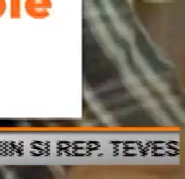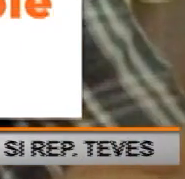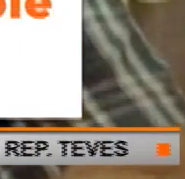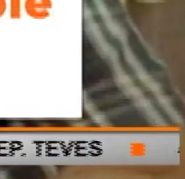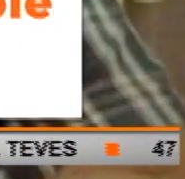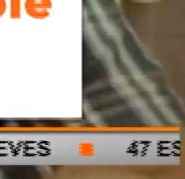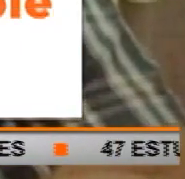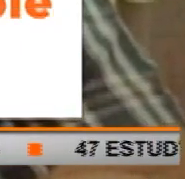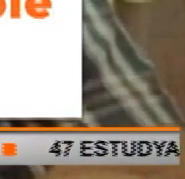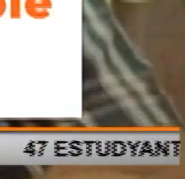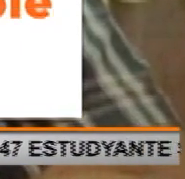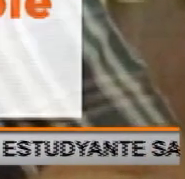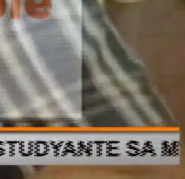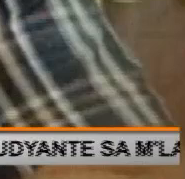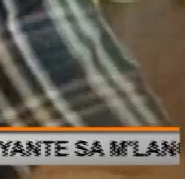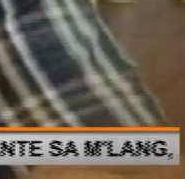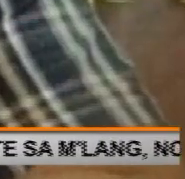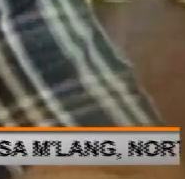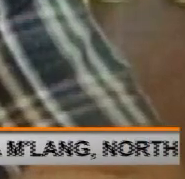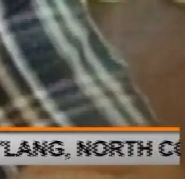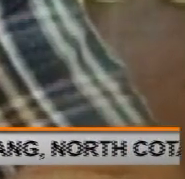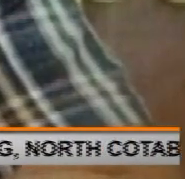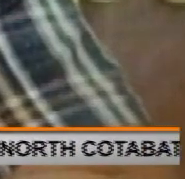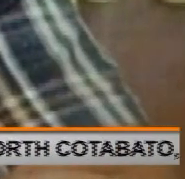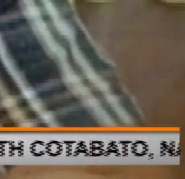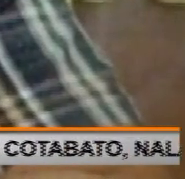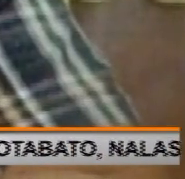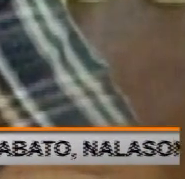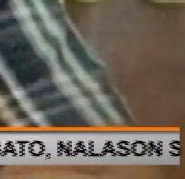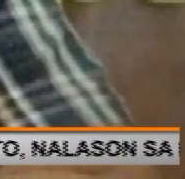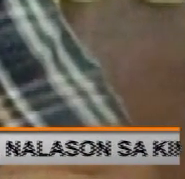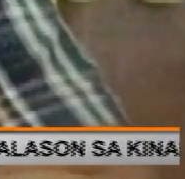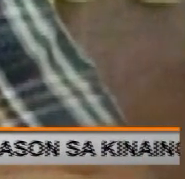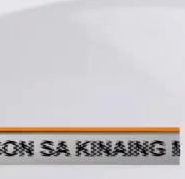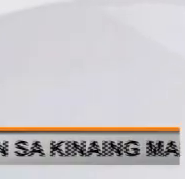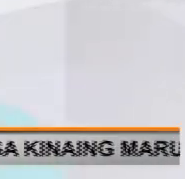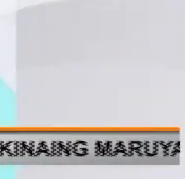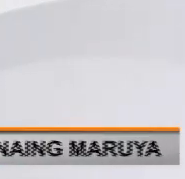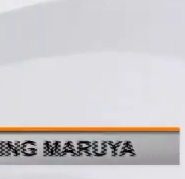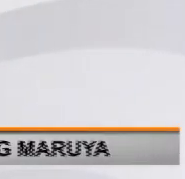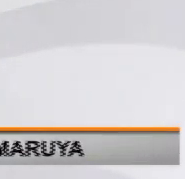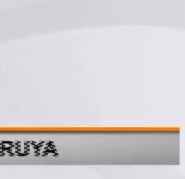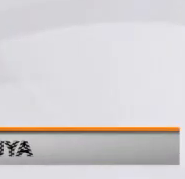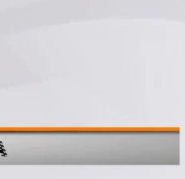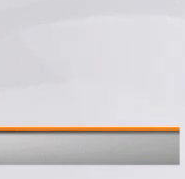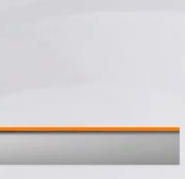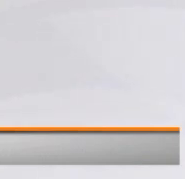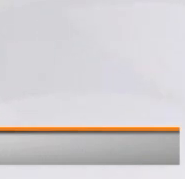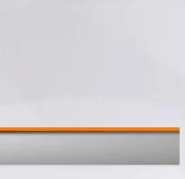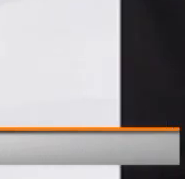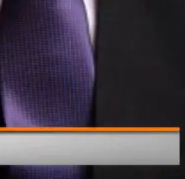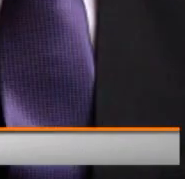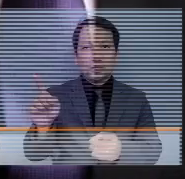mas kilala bilang si Bicoy. Isinampayan ng mga abogado ng Free Legal Assistance Group o FLAG na sina Shell Jokno, Erin